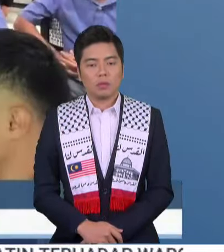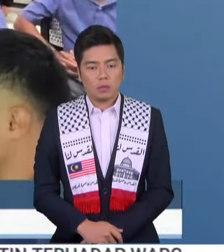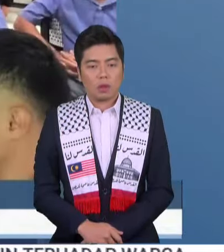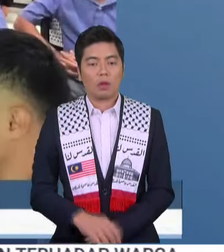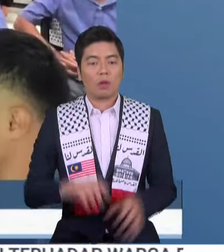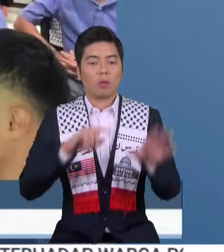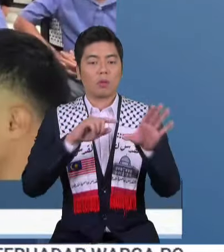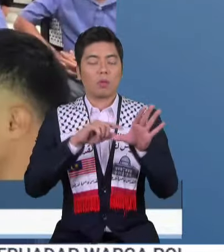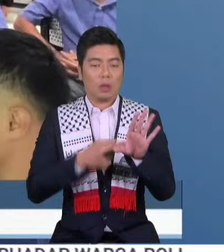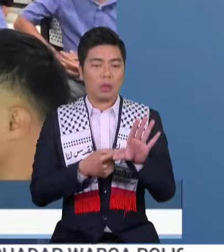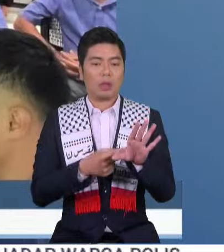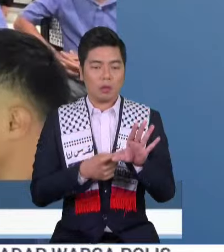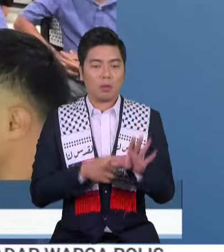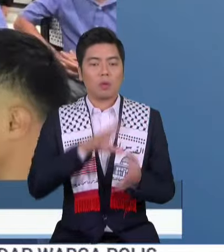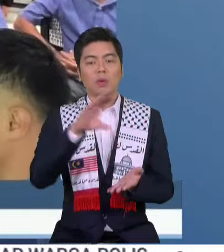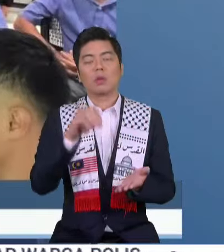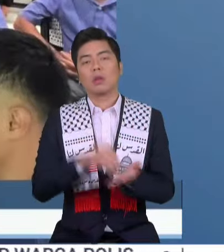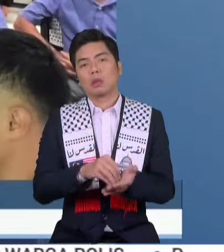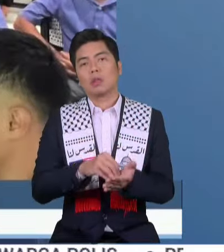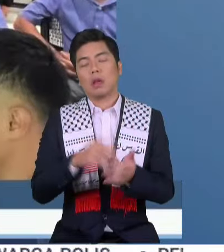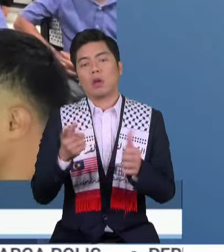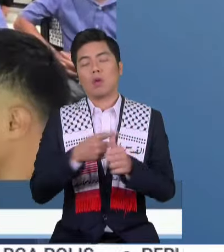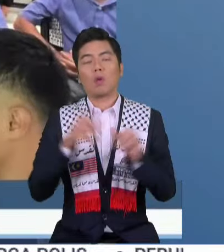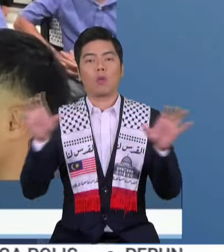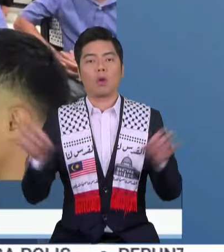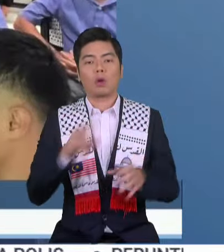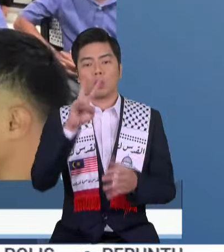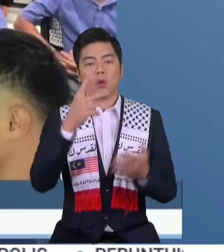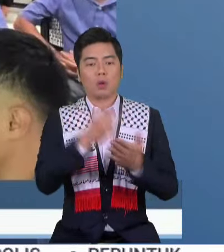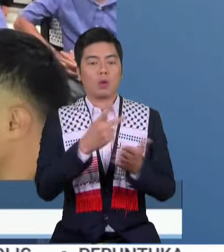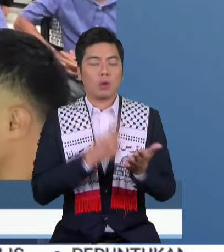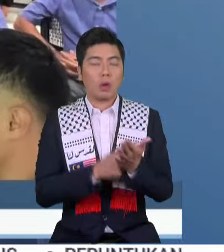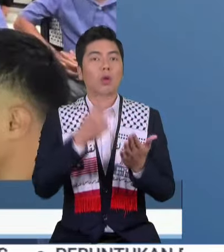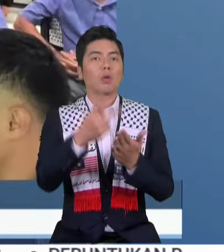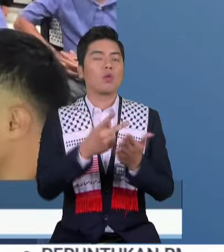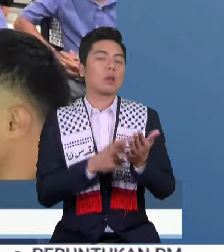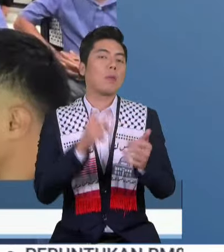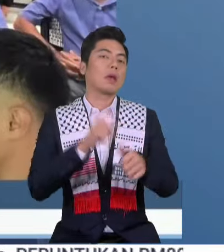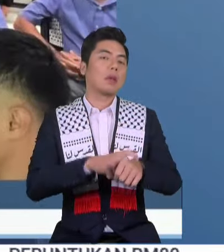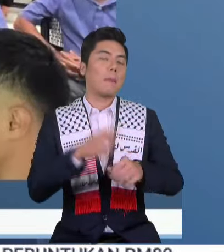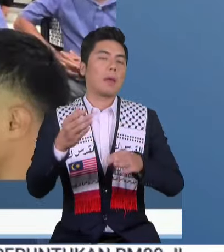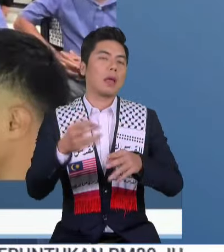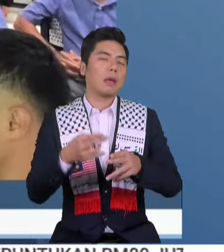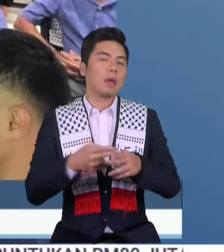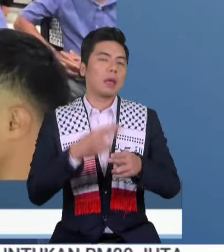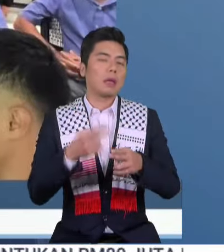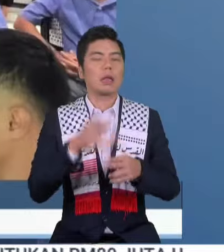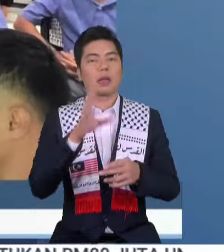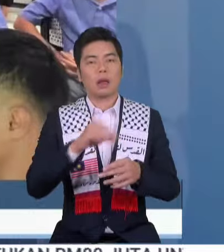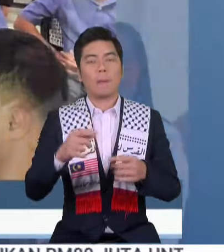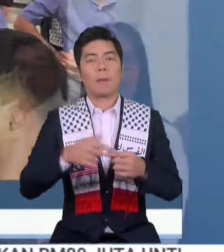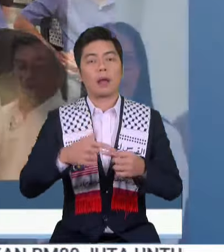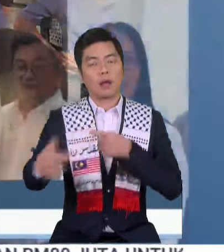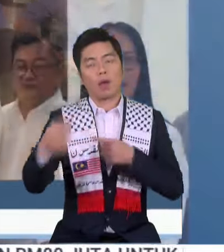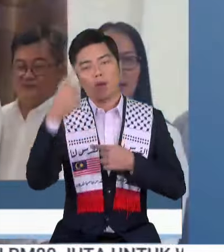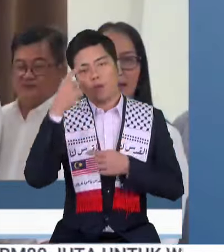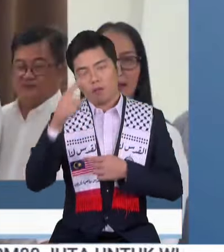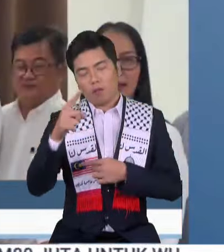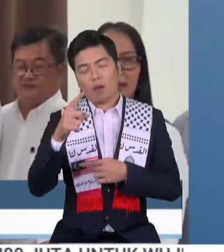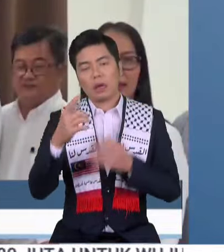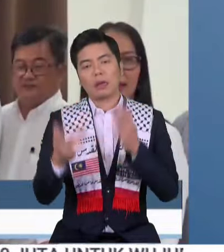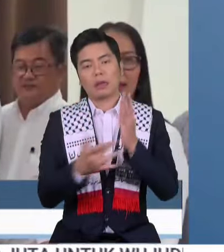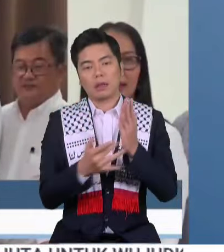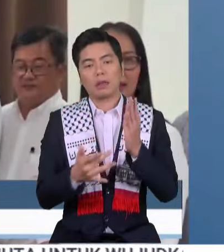Sebagai permulaan, pusat tersebut menawarkan dua kursus, iaitu kursus jangka panjang dan pendek kajian elektrik selain kursus